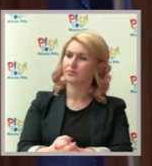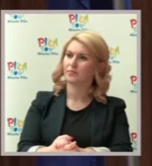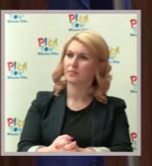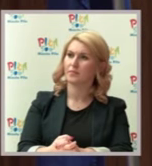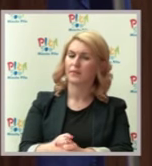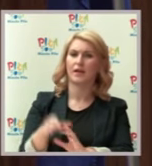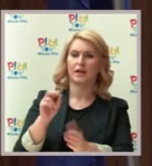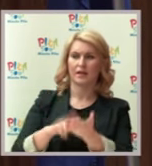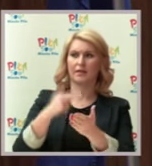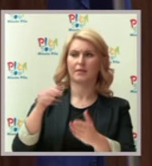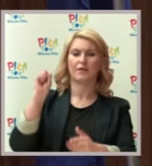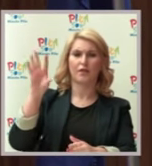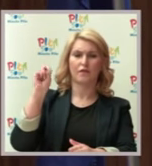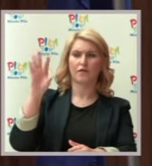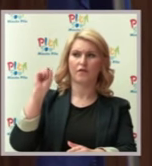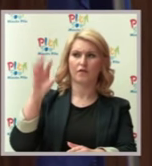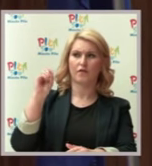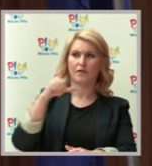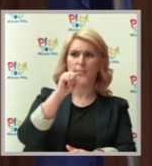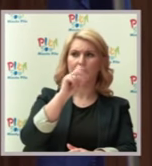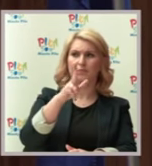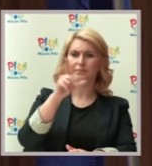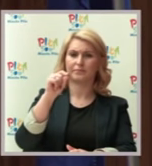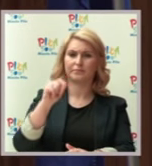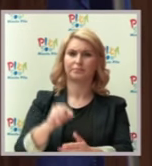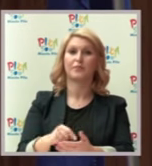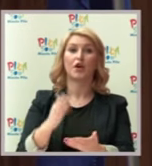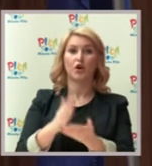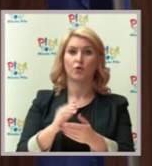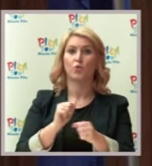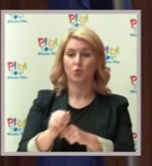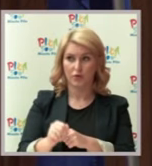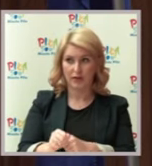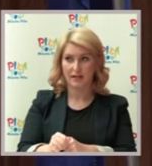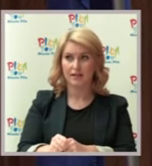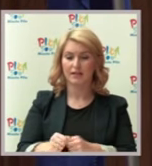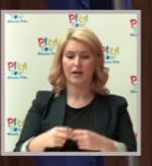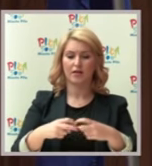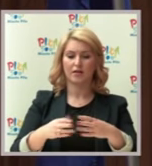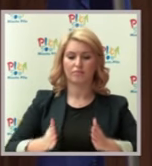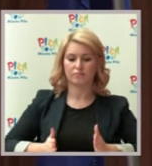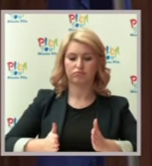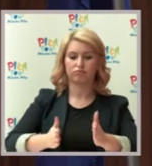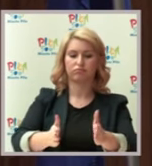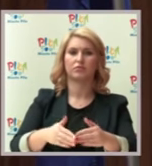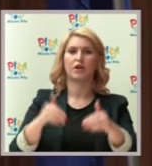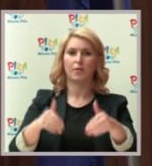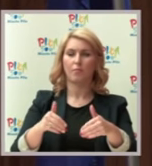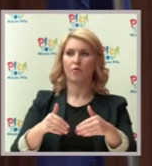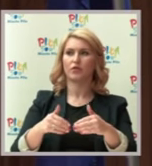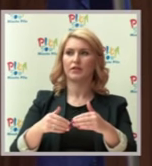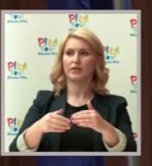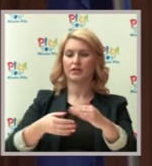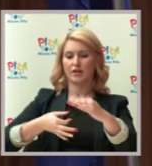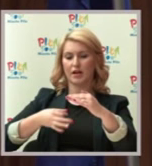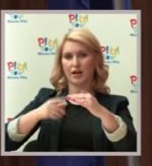kolejowy z dojściem, to znaczy dzisiaj mamy już czynny przejazd kolejowy, został niedawno otwarty, można korzystać z parkingu